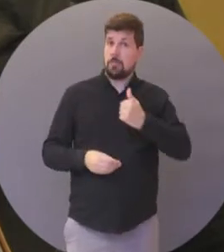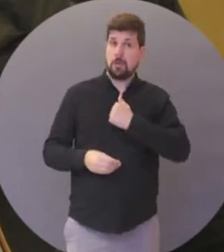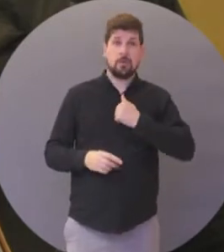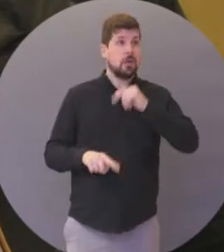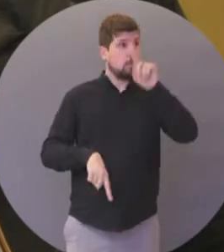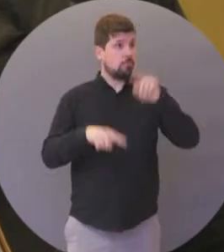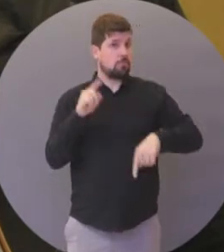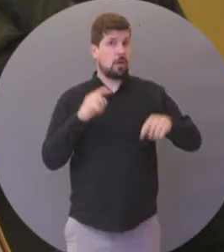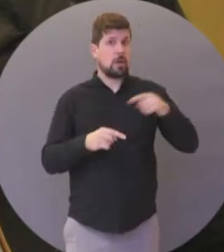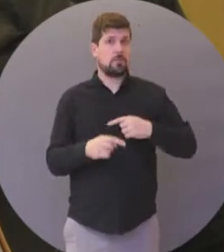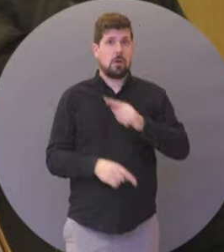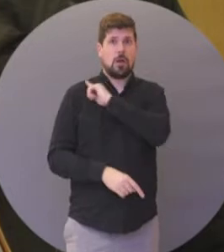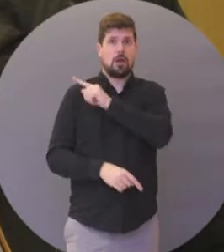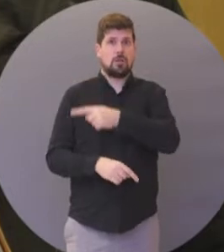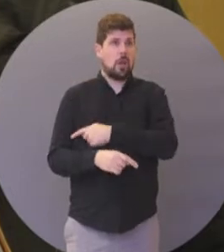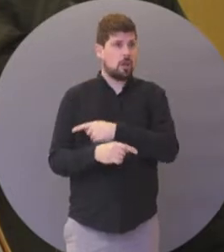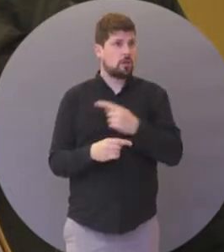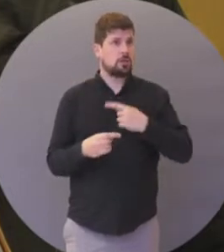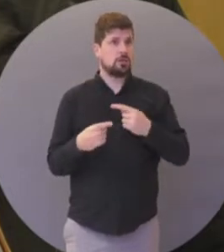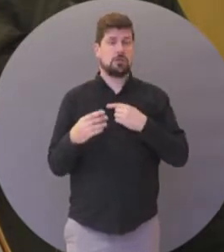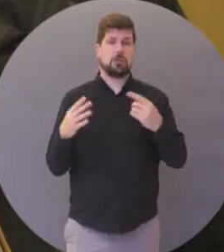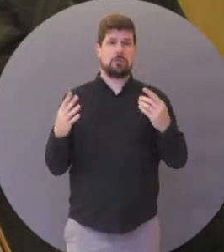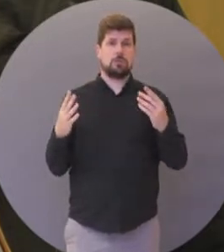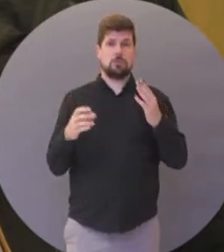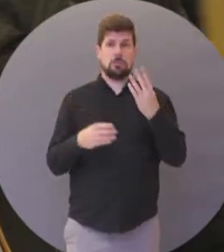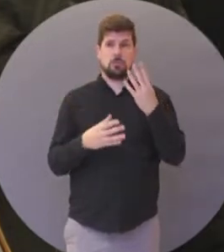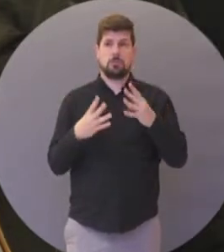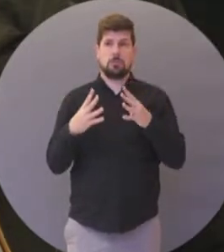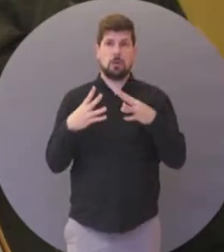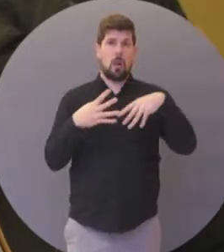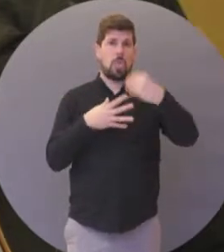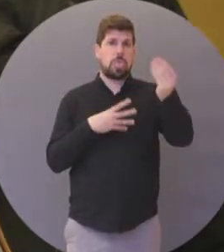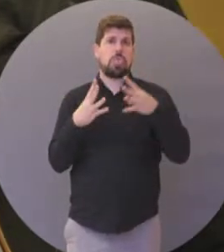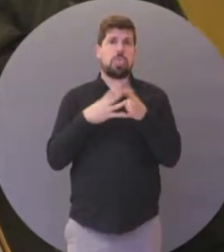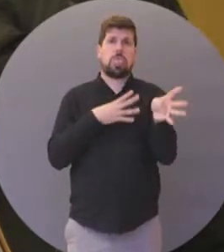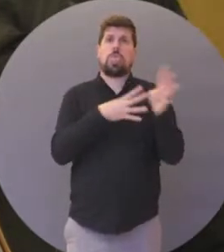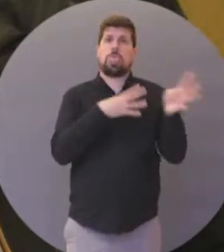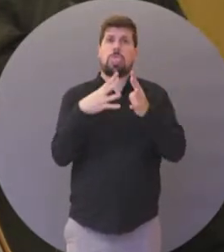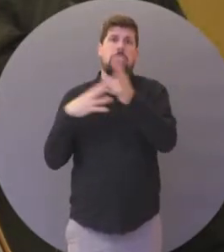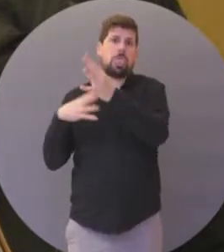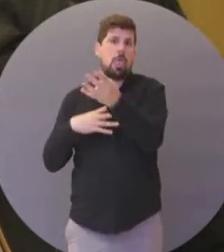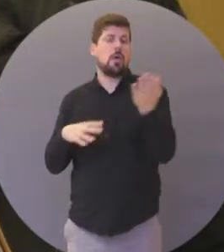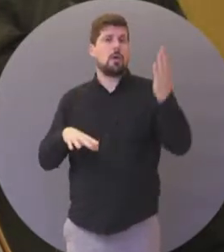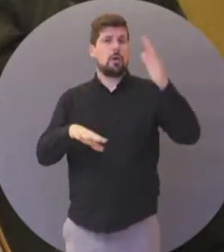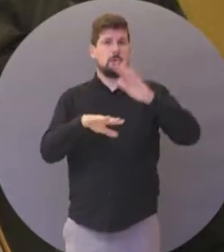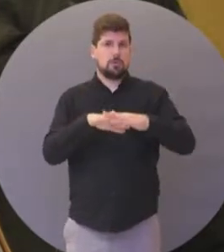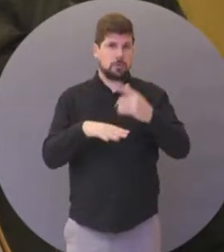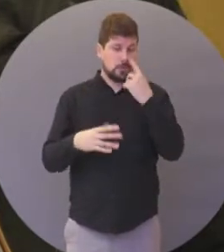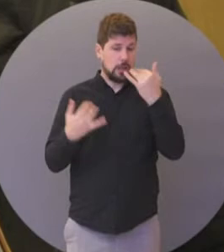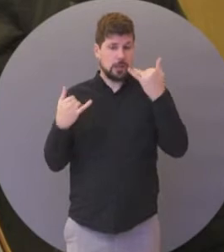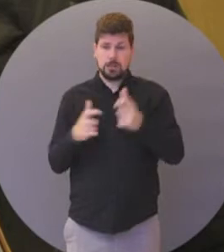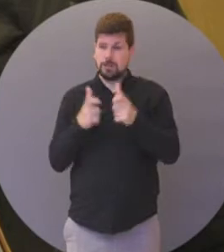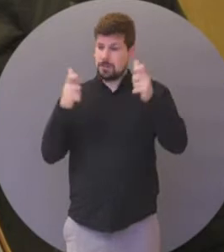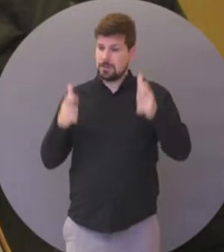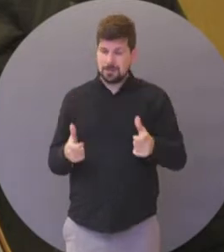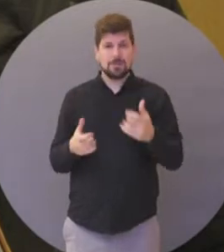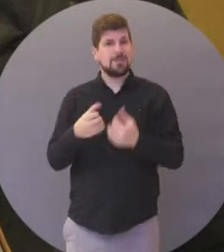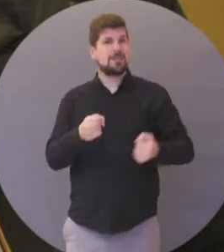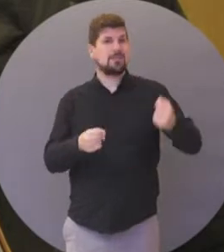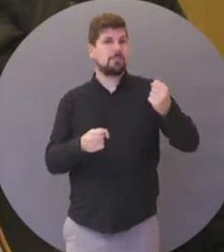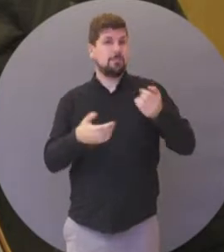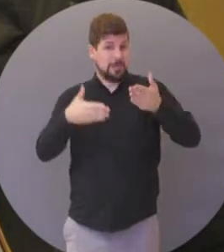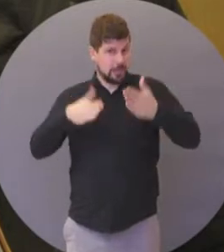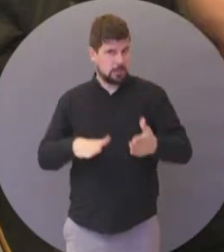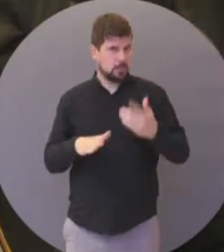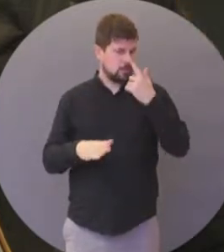passoires thermiques les décisions antérieures qui ont été prises dans cette ennemi cycle ont été souvent trop pénalisantes elles ont